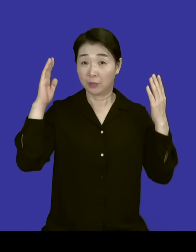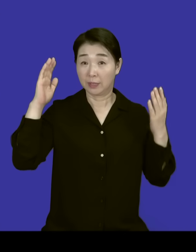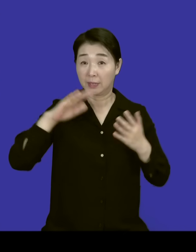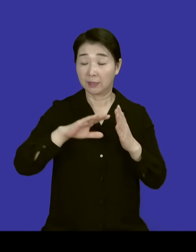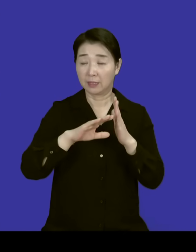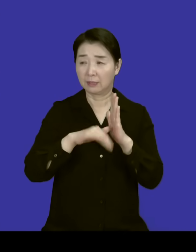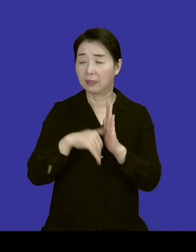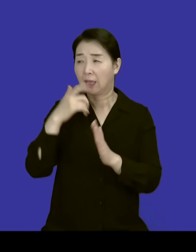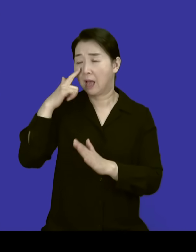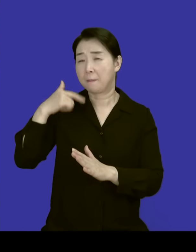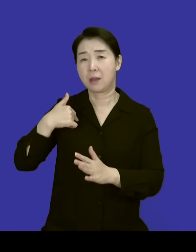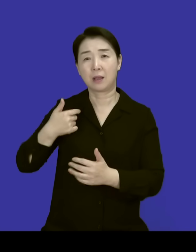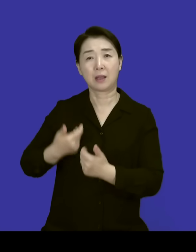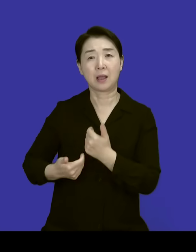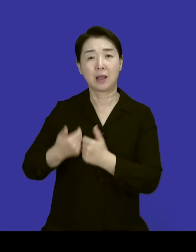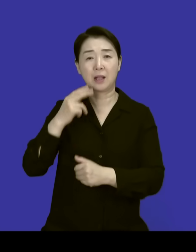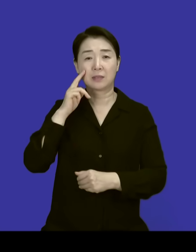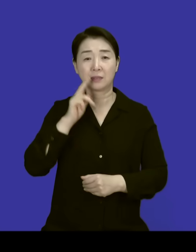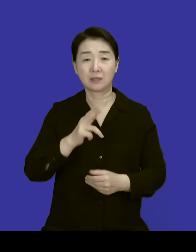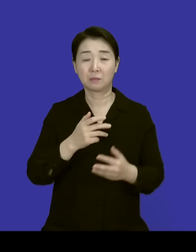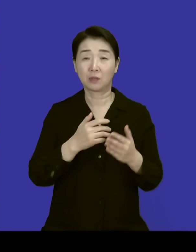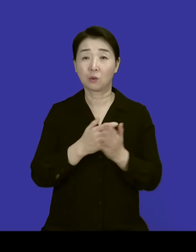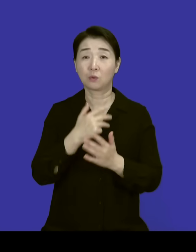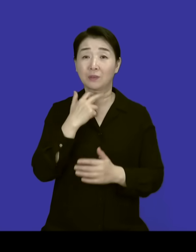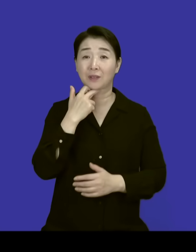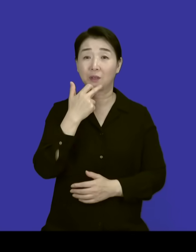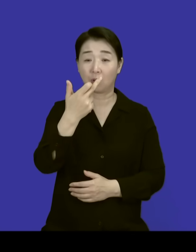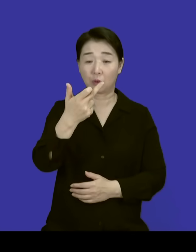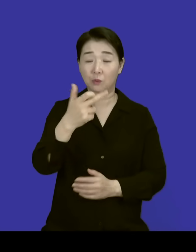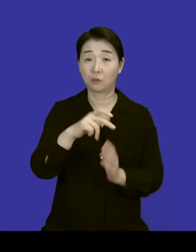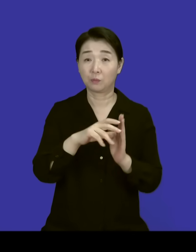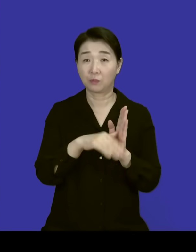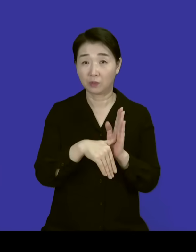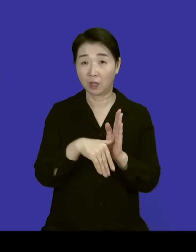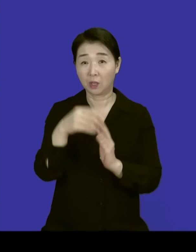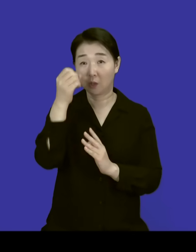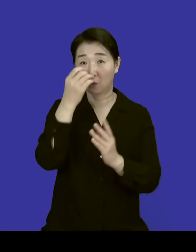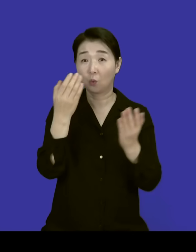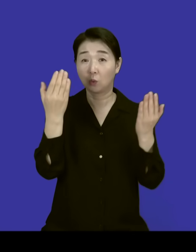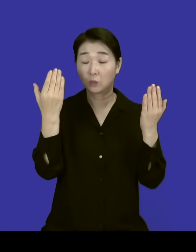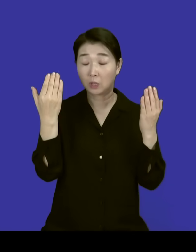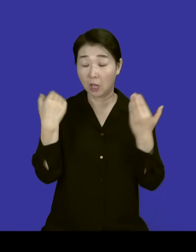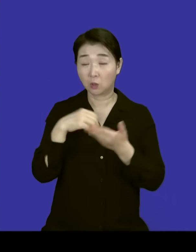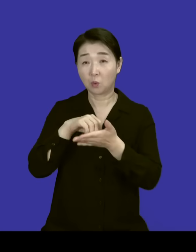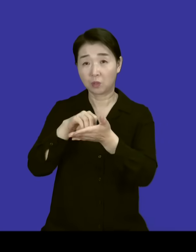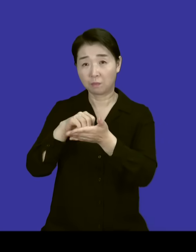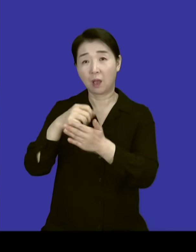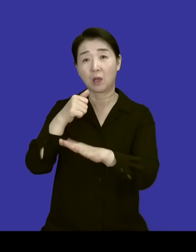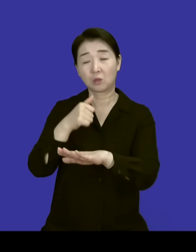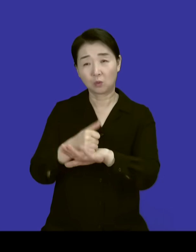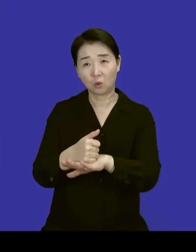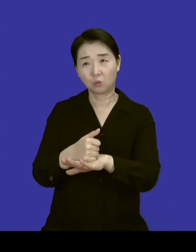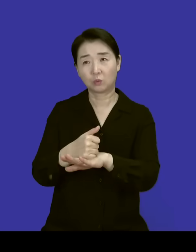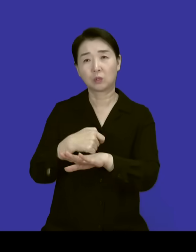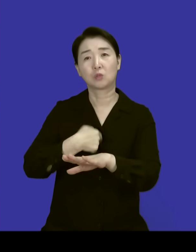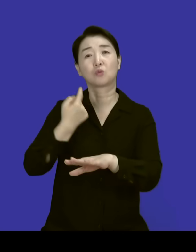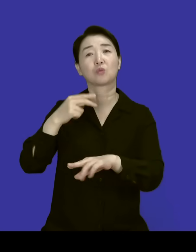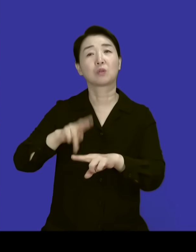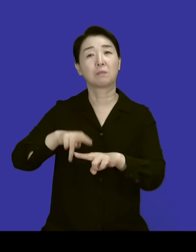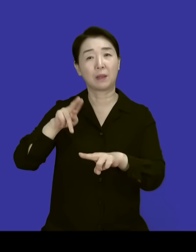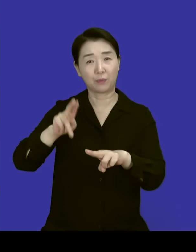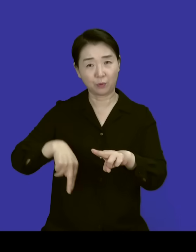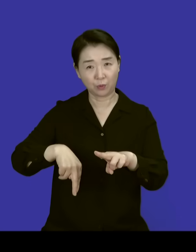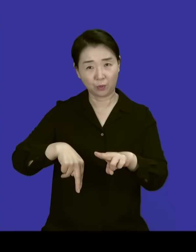좀 심해지고 하다가 17살 때 고등학교를 갔다가 그만뒀어요. 아, 자퇴했어요? 네네네. 예.